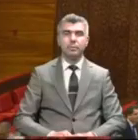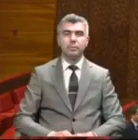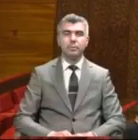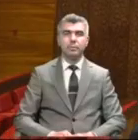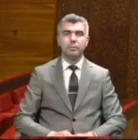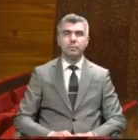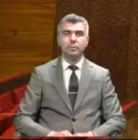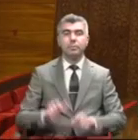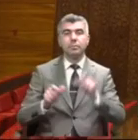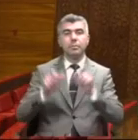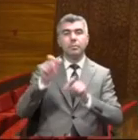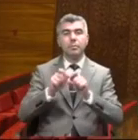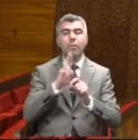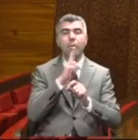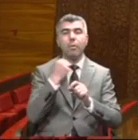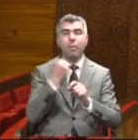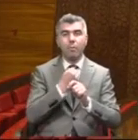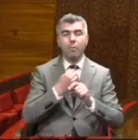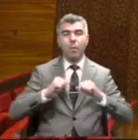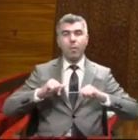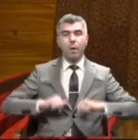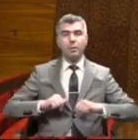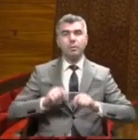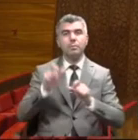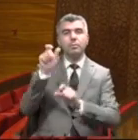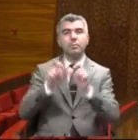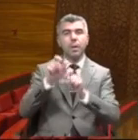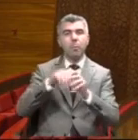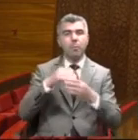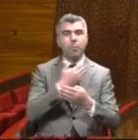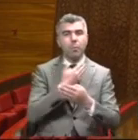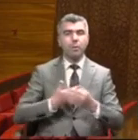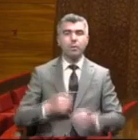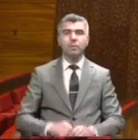السداد الحكومه السيدات والساده المستشارين المحترمين